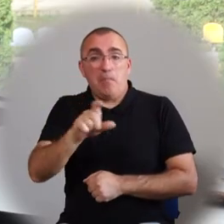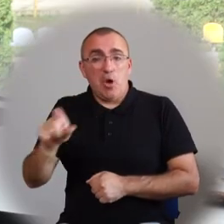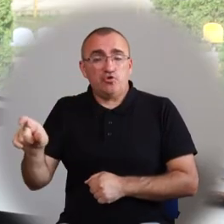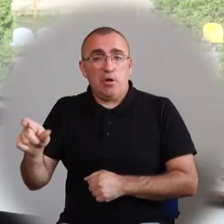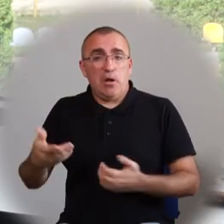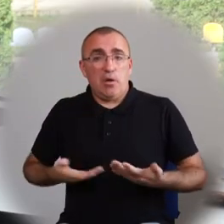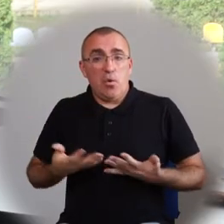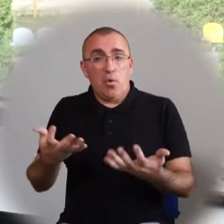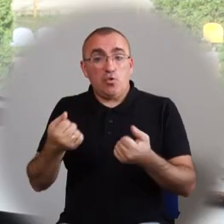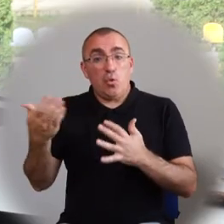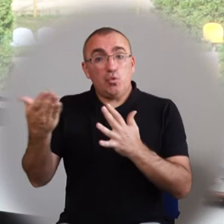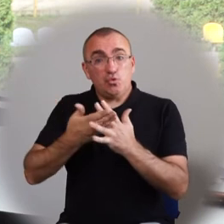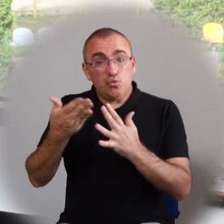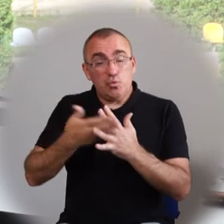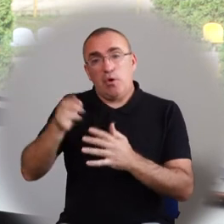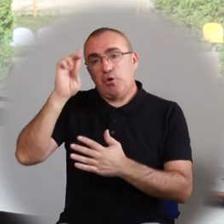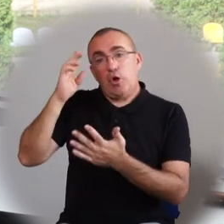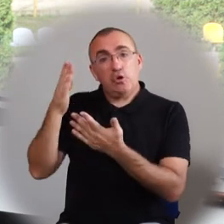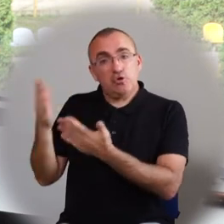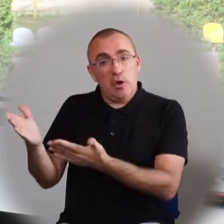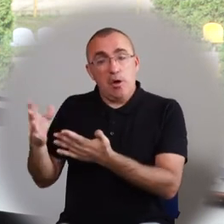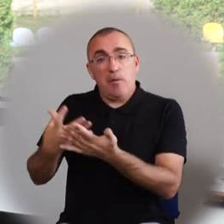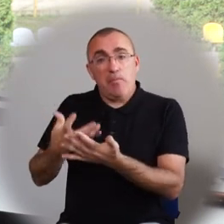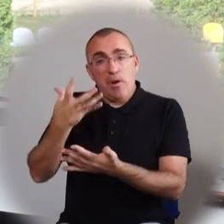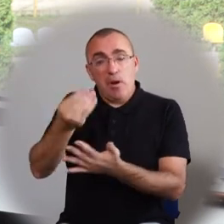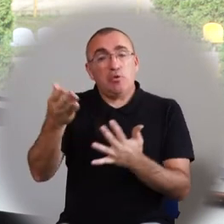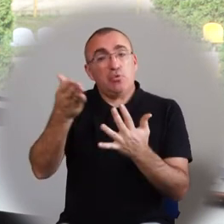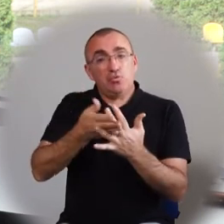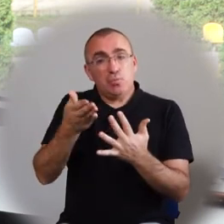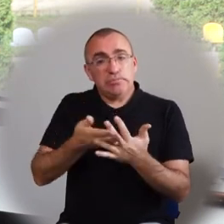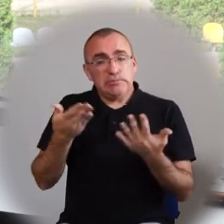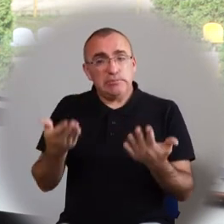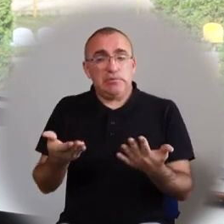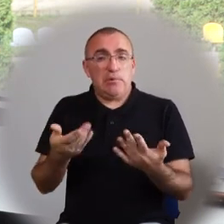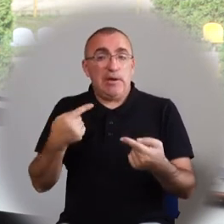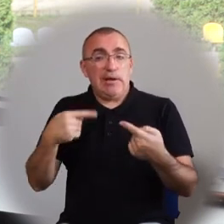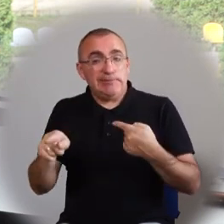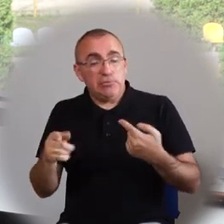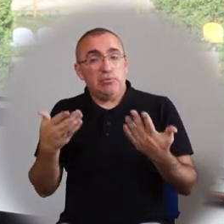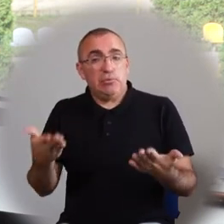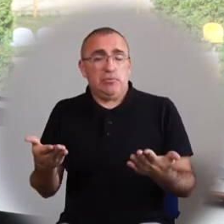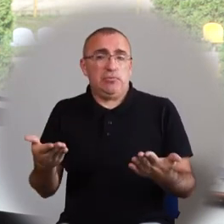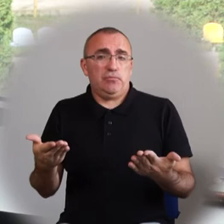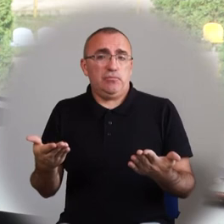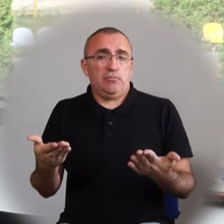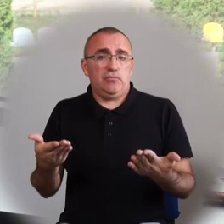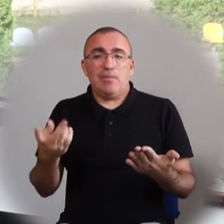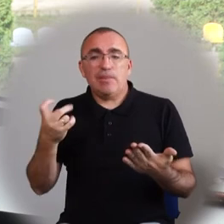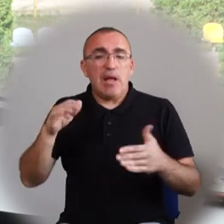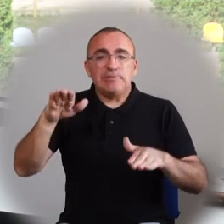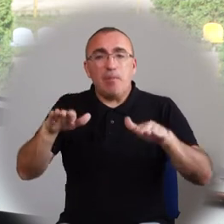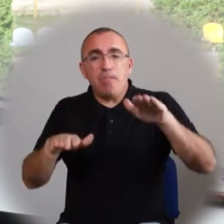коли мешканці отримують субсидію, то значить держава платить субсидію ту різницю. Тобто